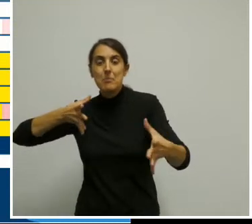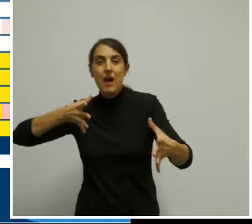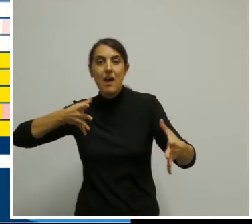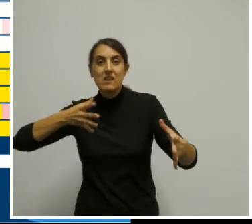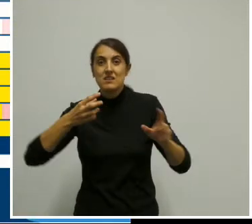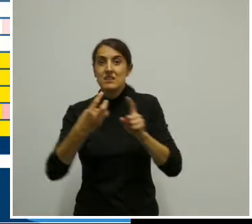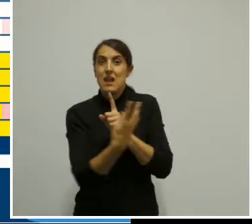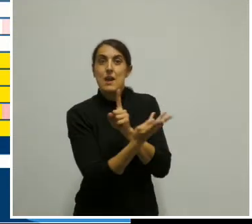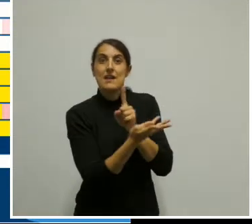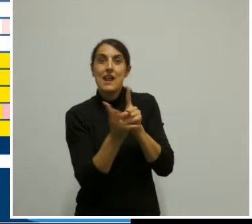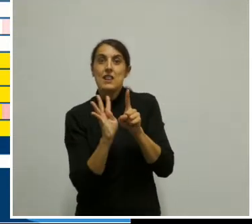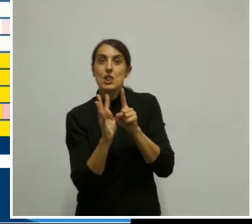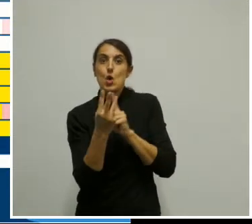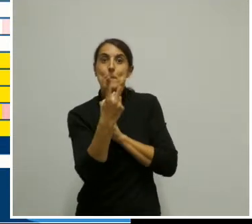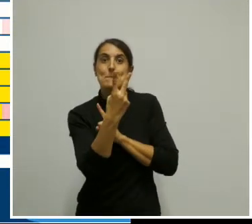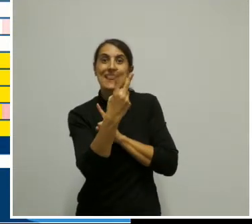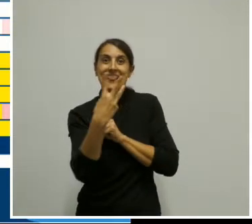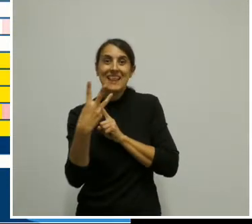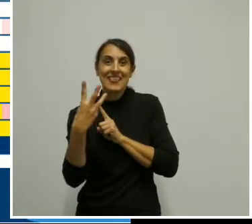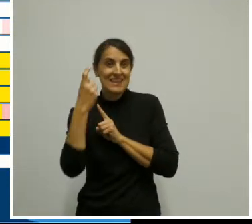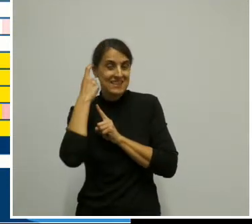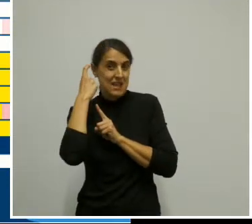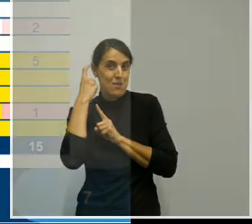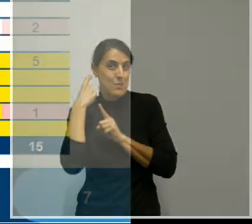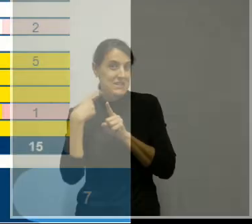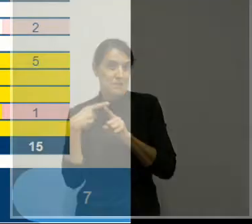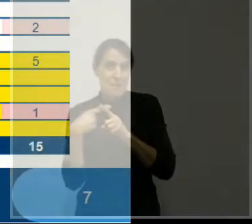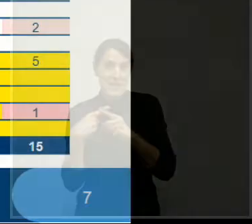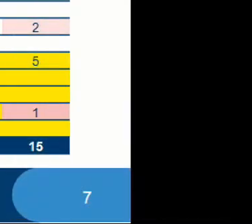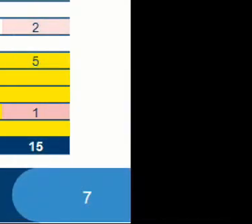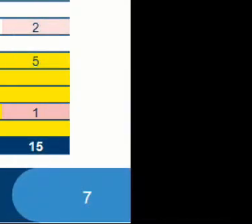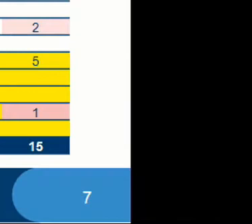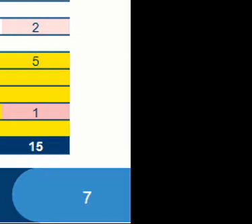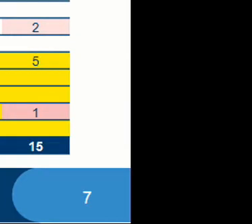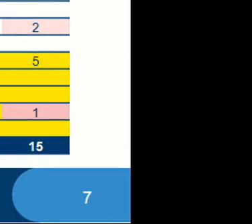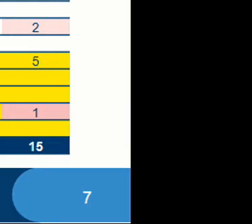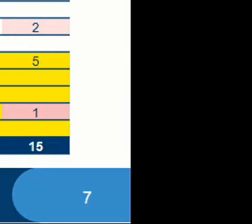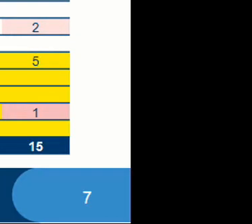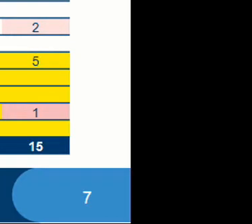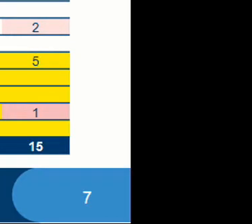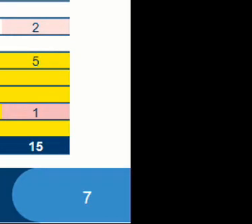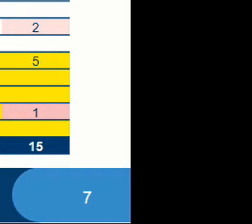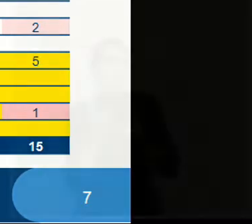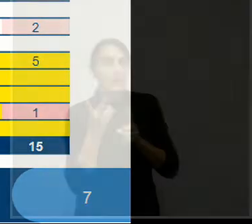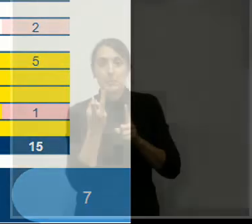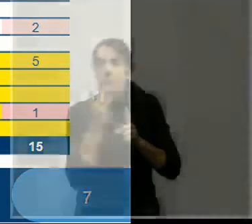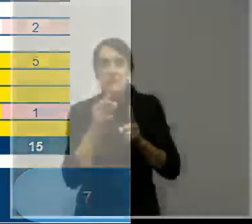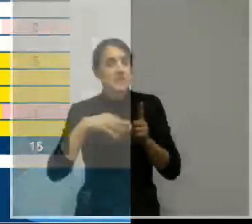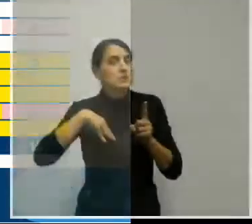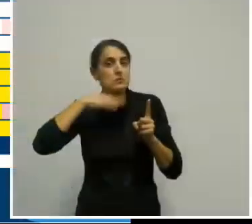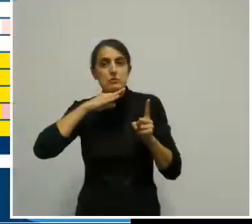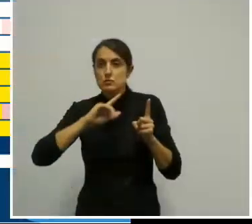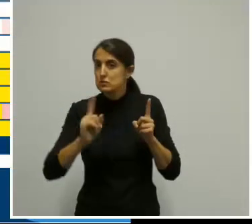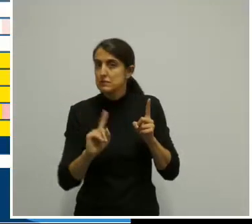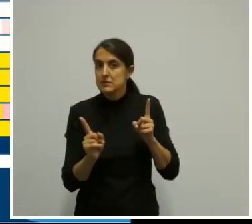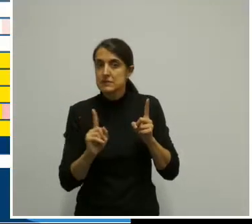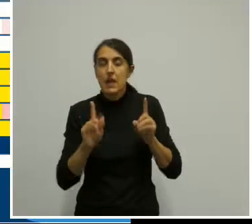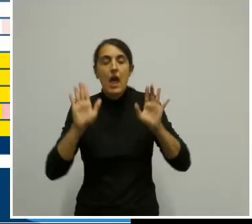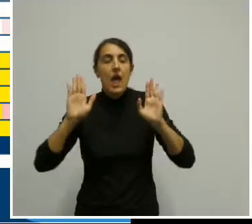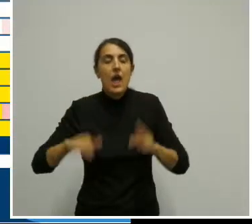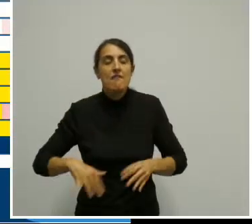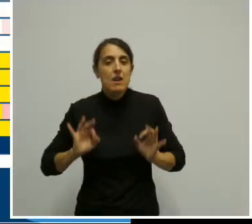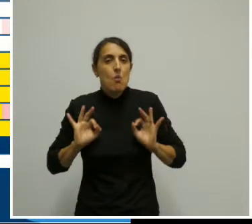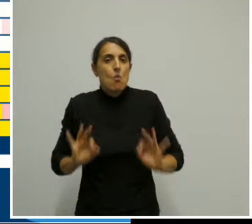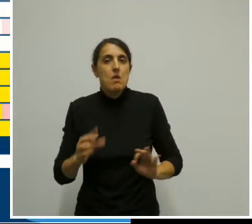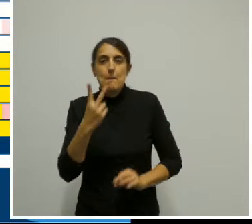23 perquè doncs, si posaven ràtio 20 no hi havia suficient. I veieu que